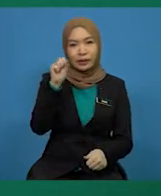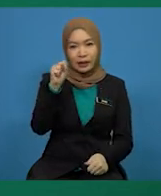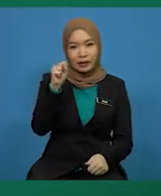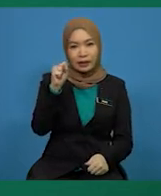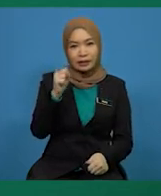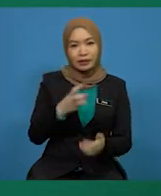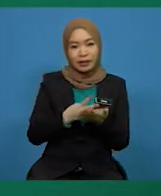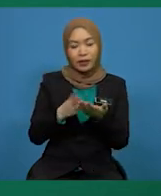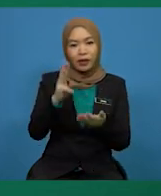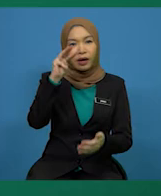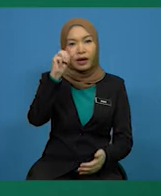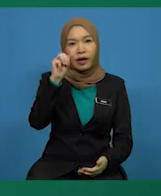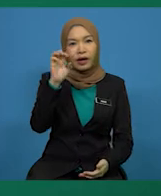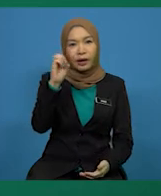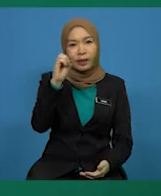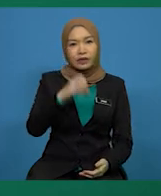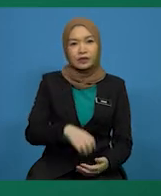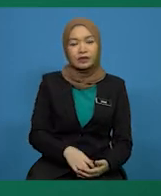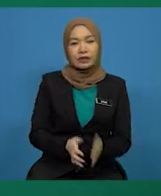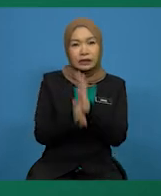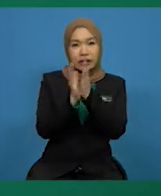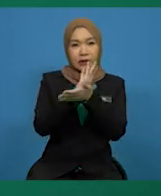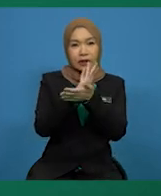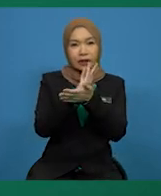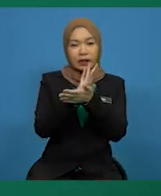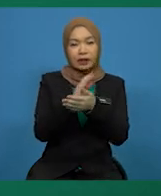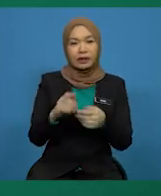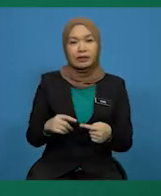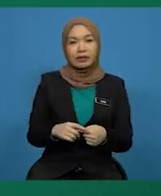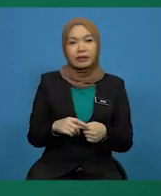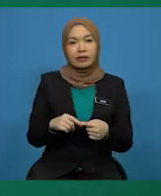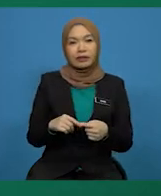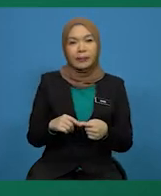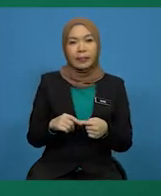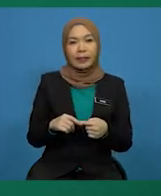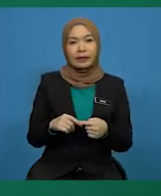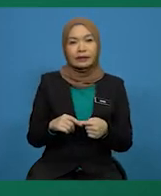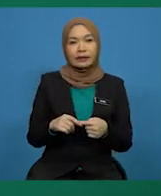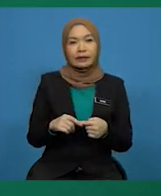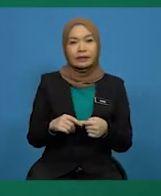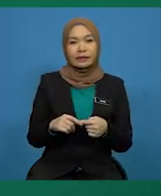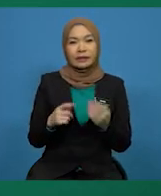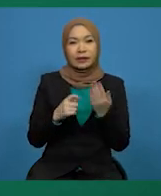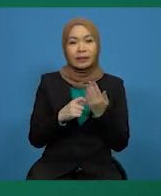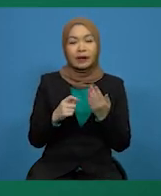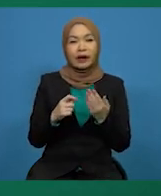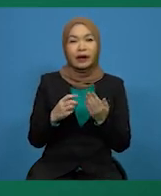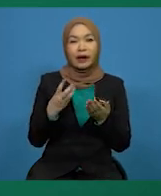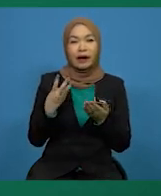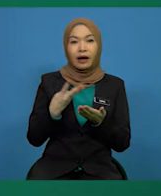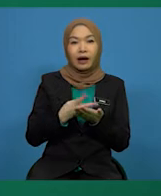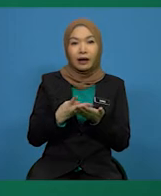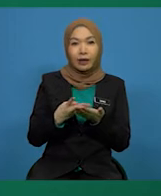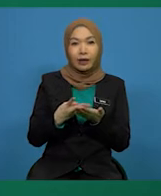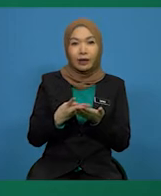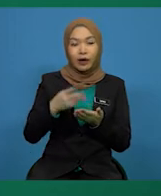wang M0. Jadi, apabila berlaku pertambahan bekalan wang, jadi keluk